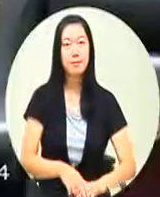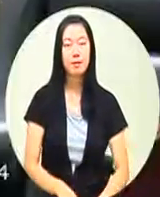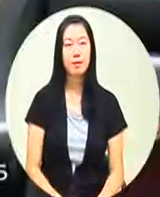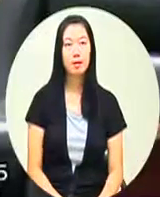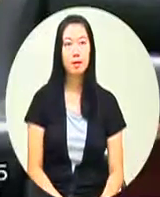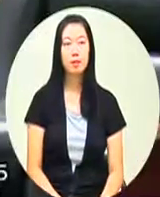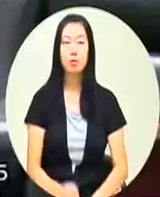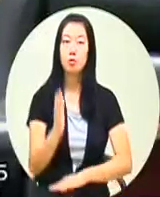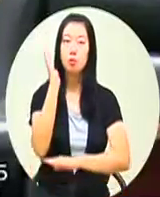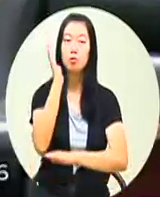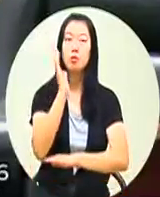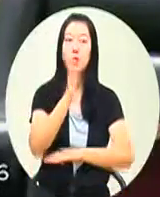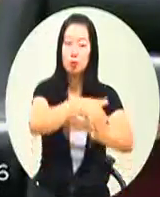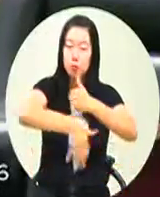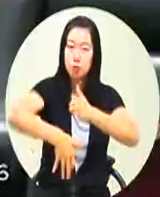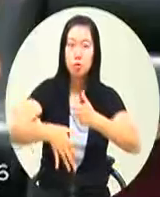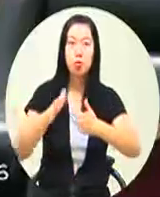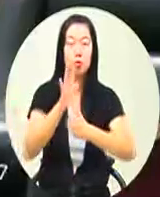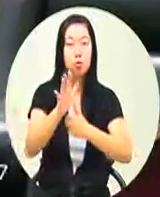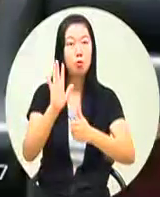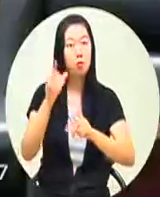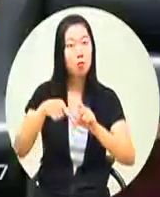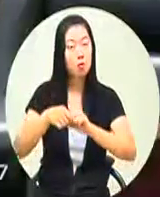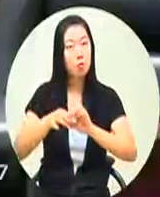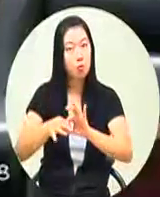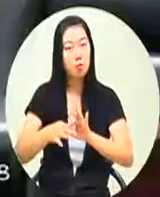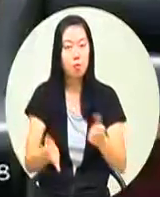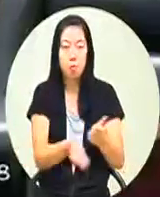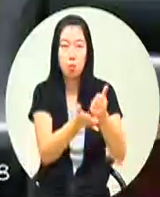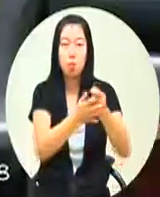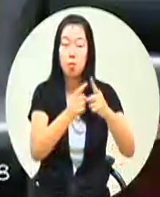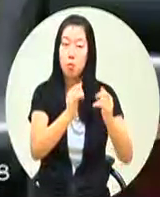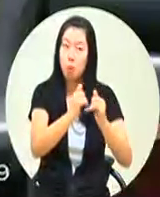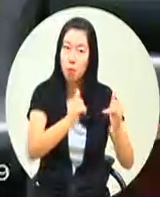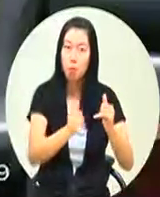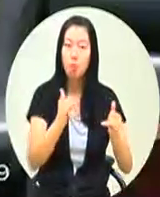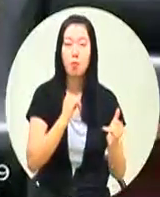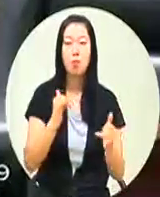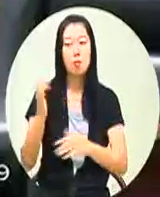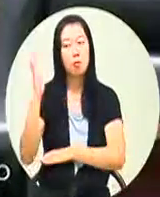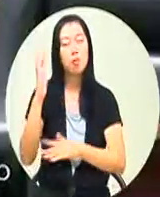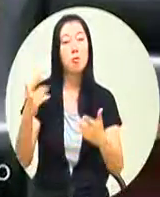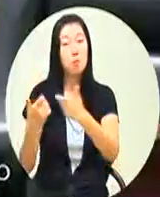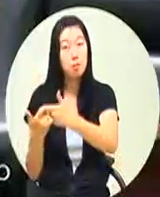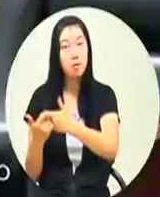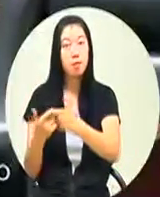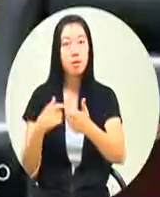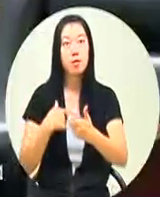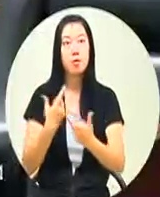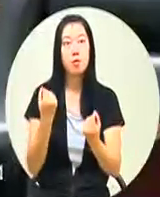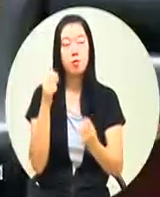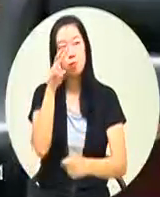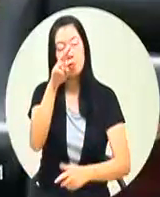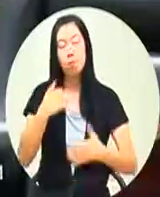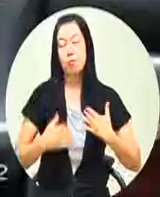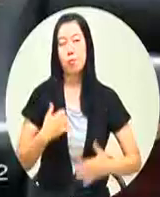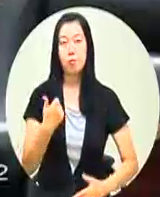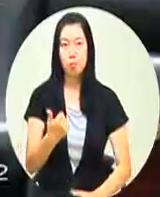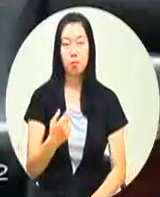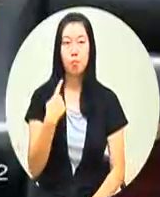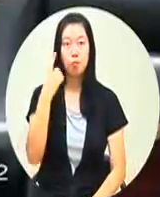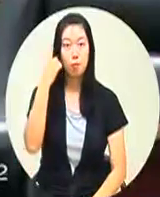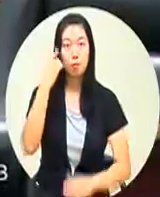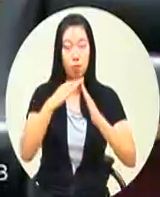公部门的相关政策本来就要去鼓励民众去配合政府的大的方案去做，所以像这样的方案，其实我们都很乐见，是否应该提